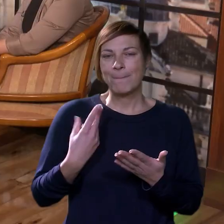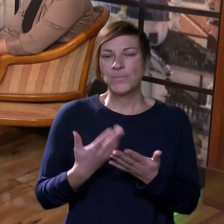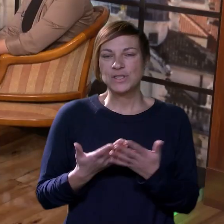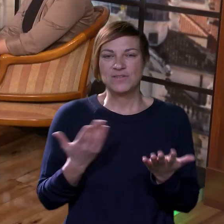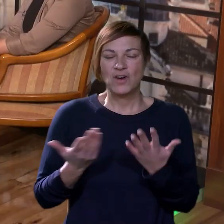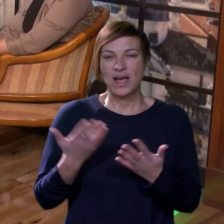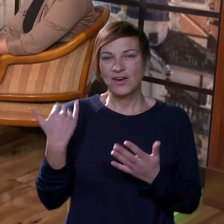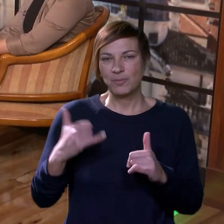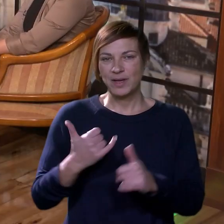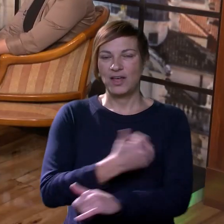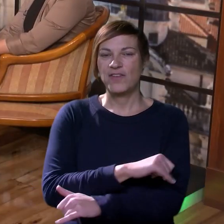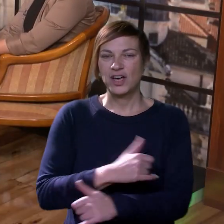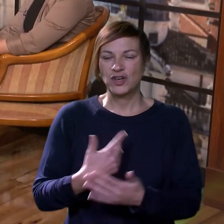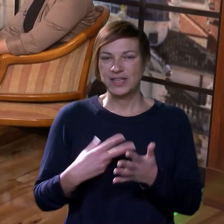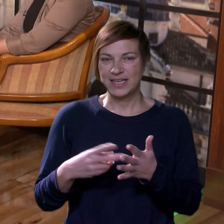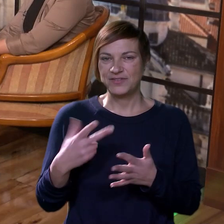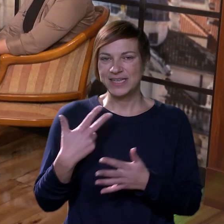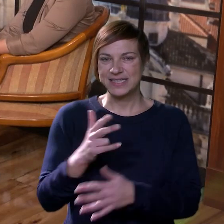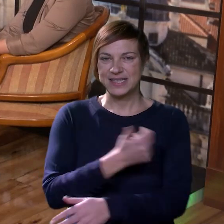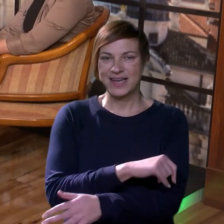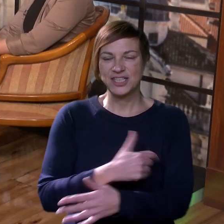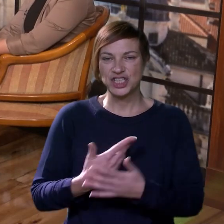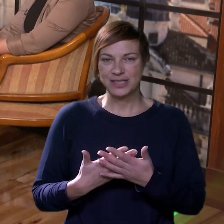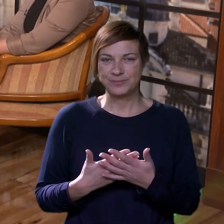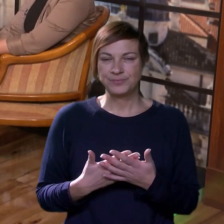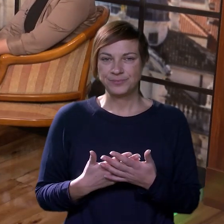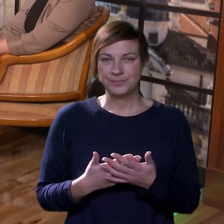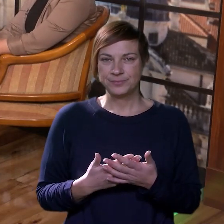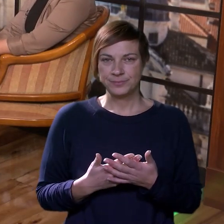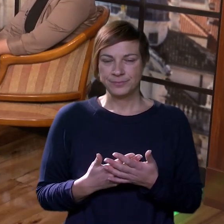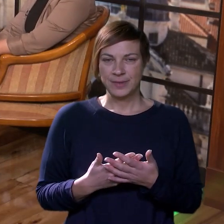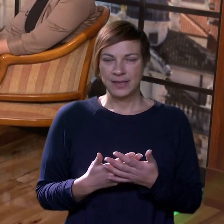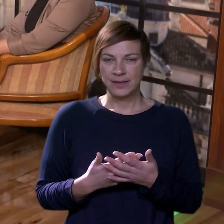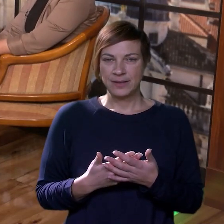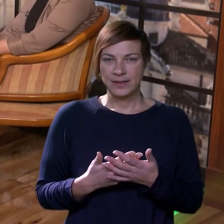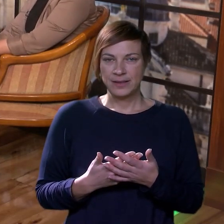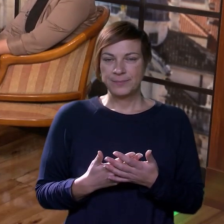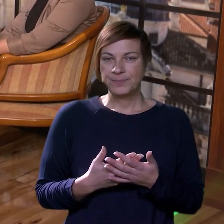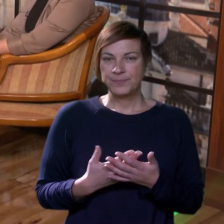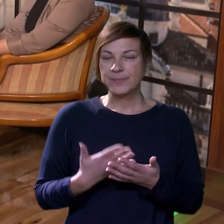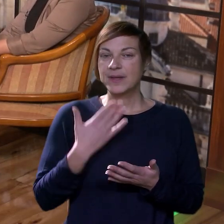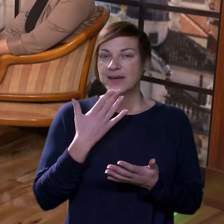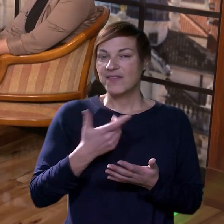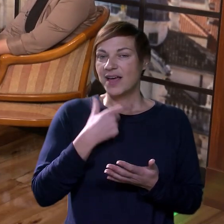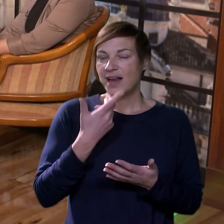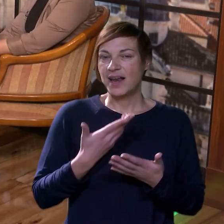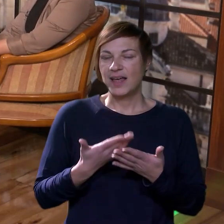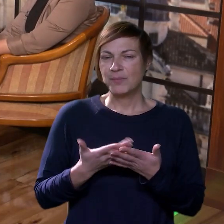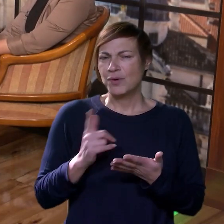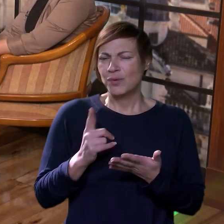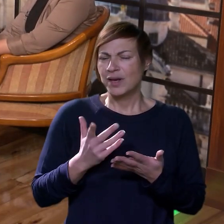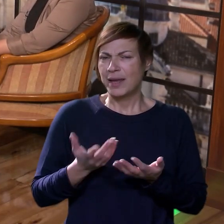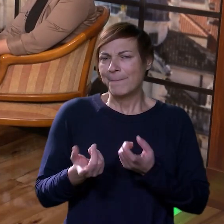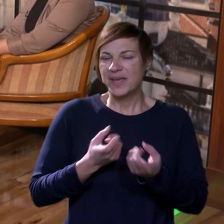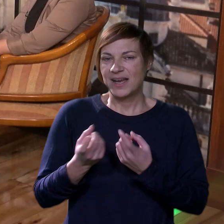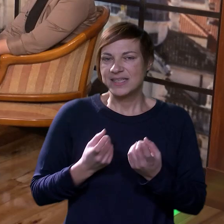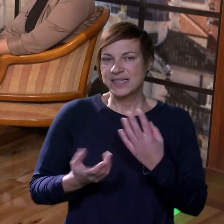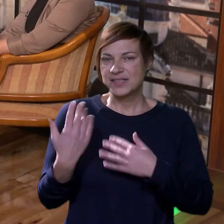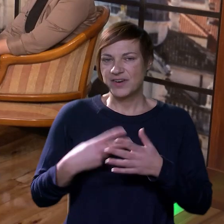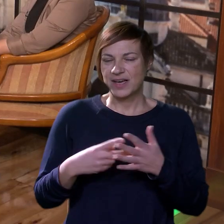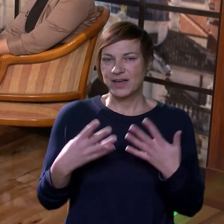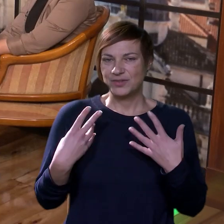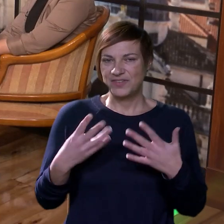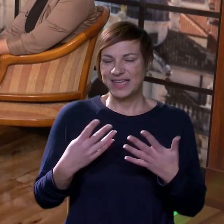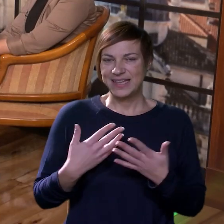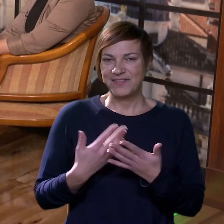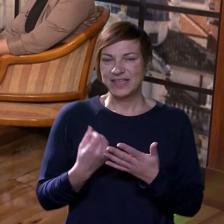pozivu. Kako je bila ova godina, 2023. Pa ova godina, Bogu hvala, nije bila tako turbulentna kao što su bile